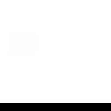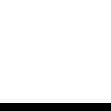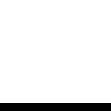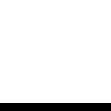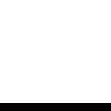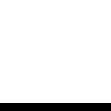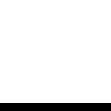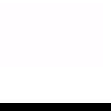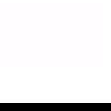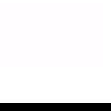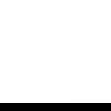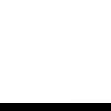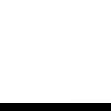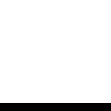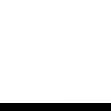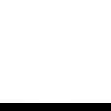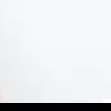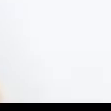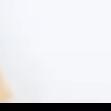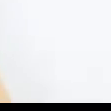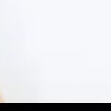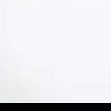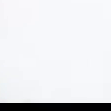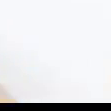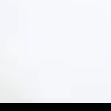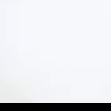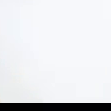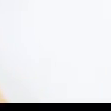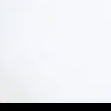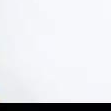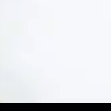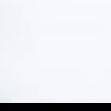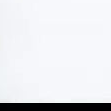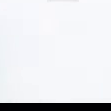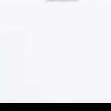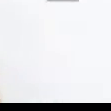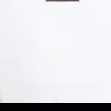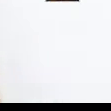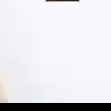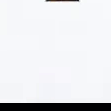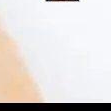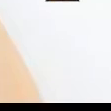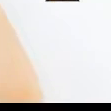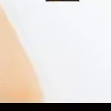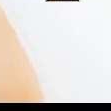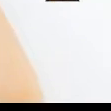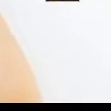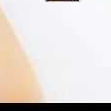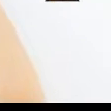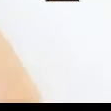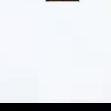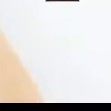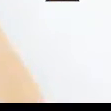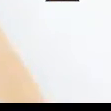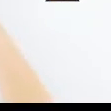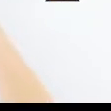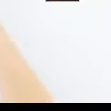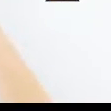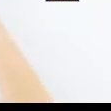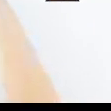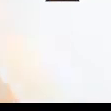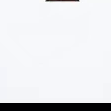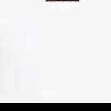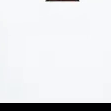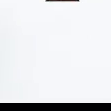oid ma'lumotlarni o'rganishga harakat qiling. Doimiy ravishda faqat bir xil mavzudagi ma'lumotlarni o'rganish miyani charchatadi va